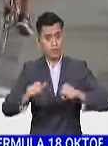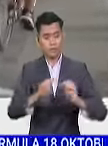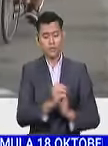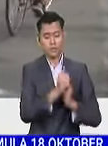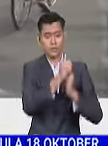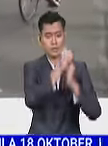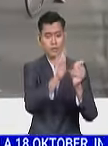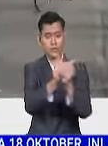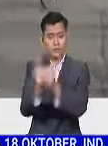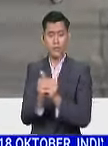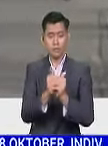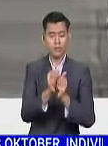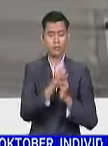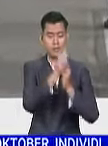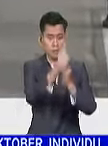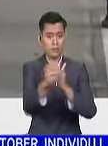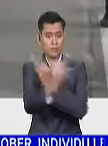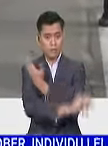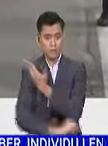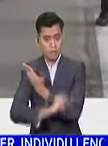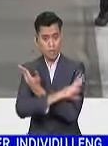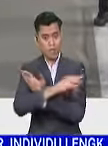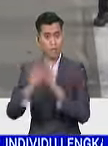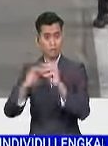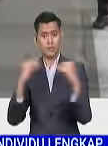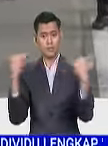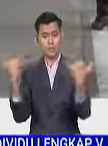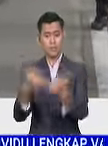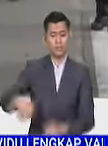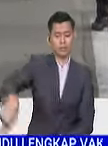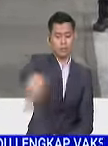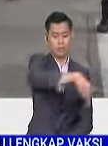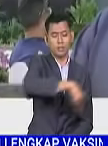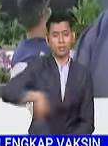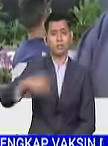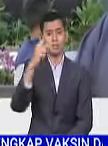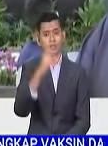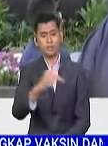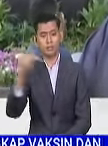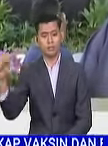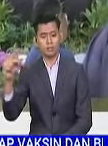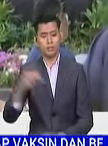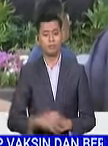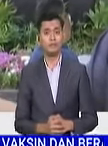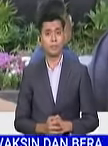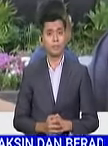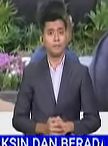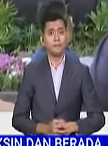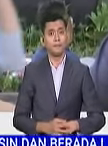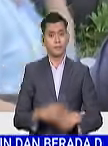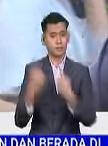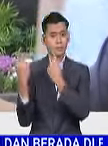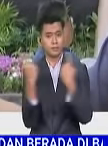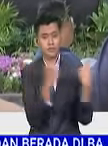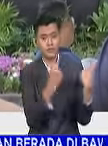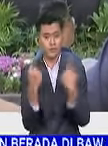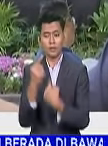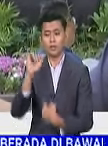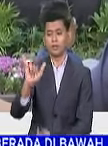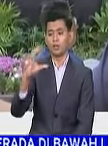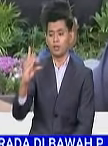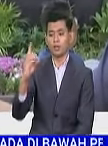negeri serta masyarakat sekitar Kota Kinabalu. Sepanjang sambutan hari jadi rasmi ke-68 Tuan